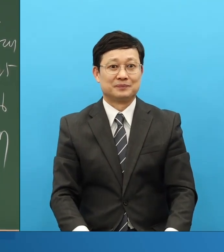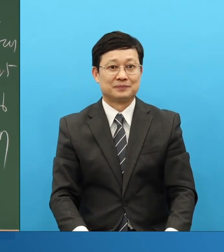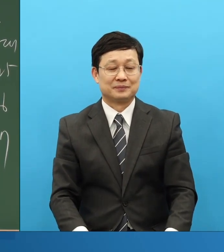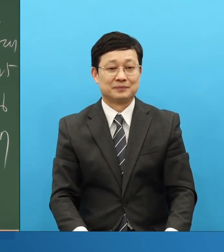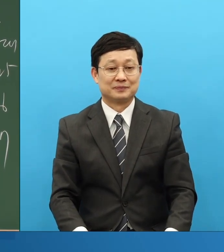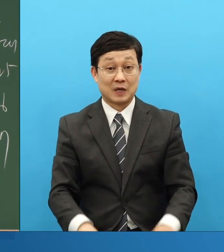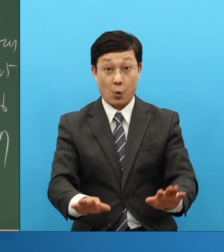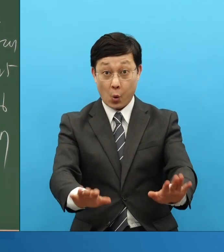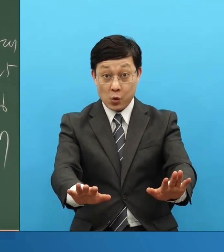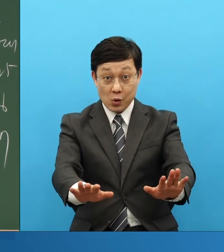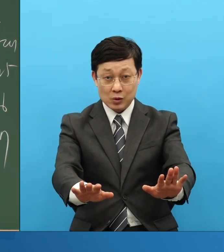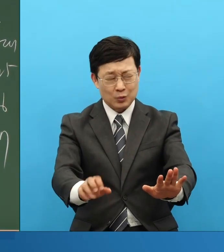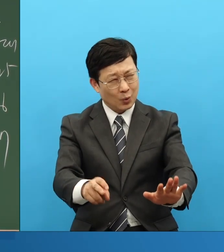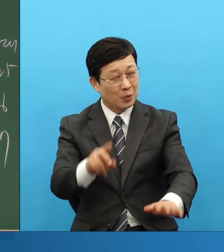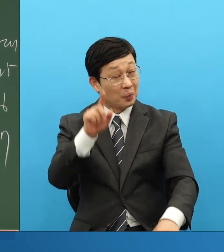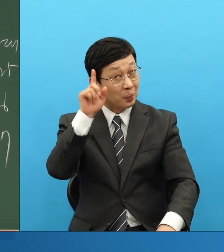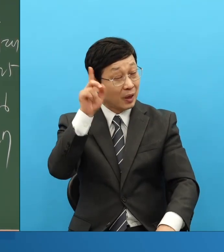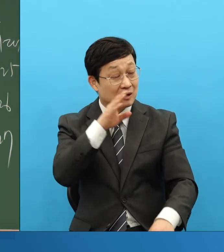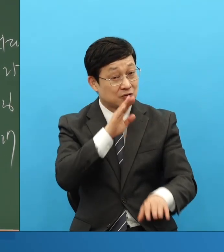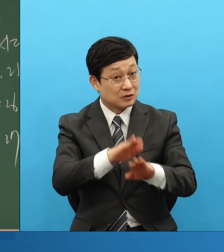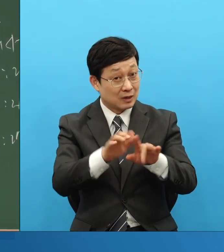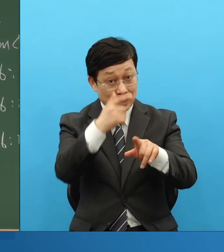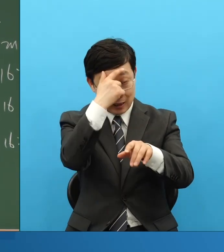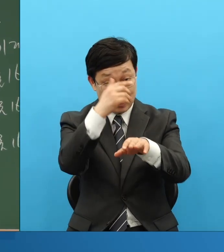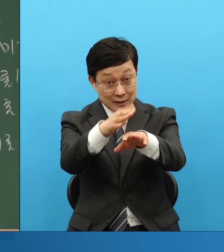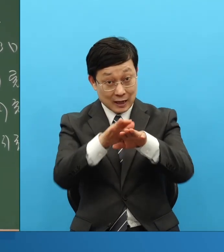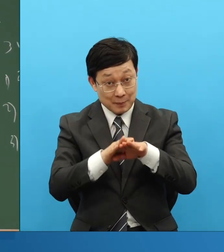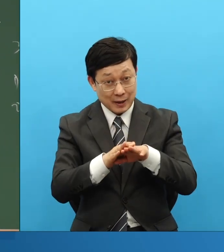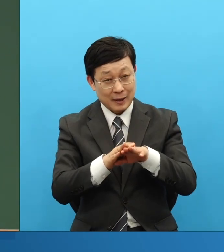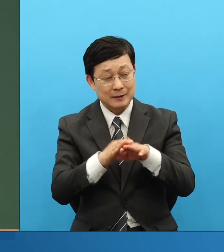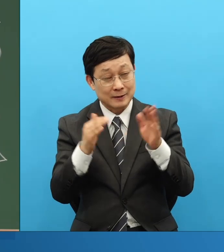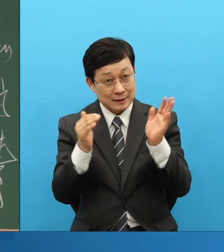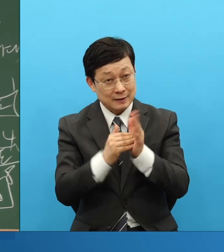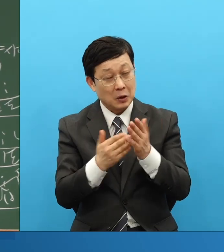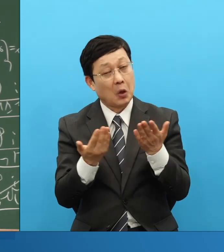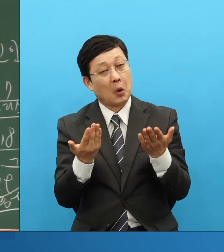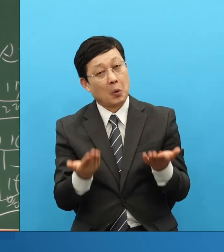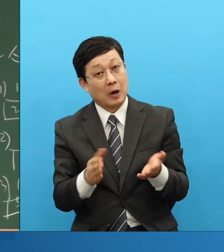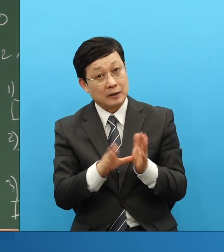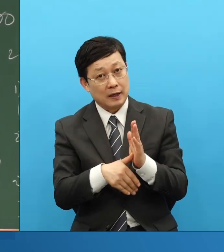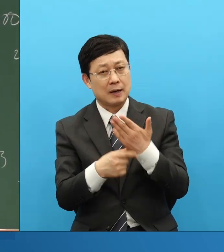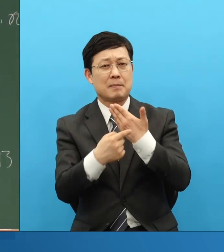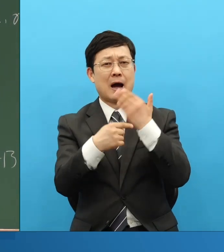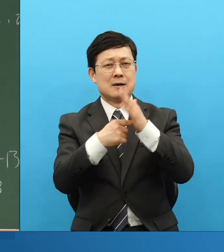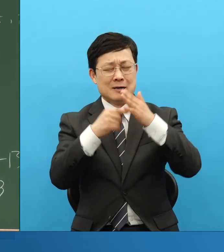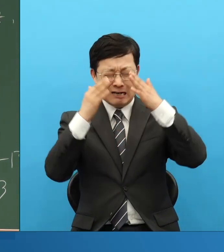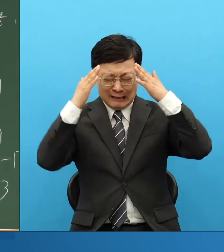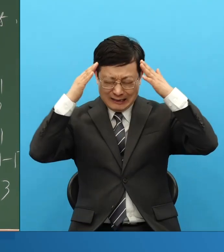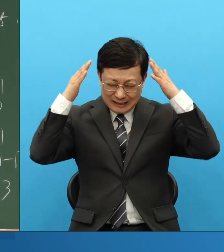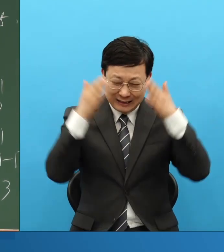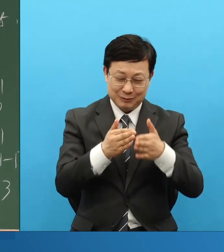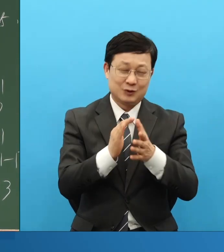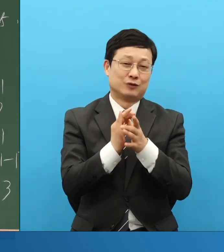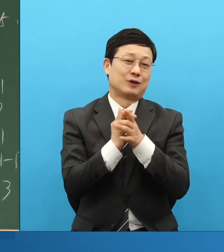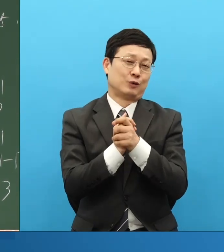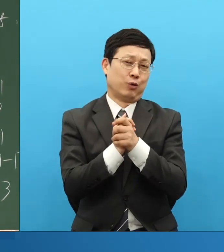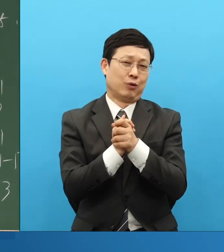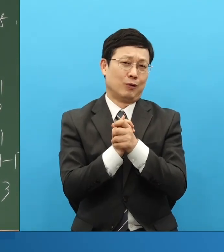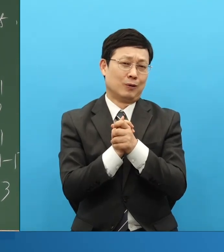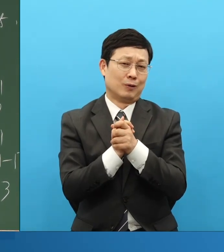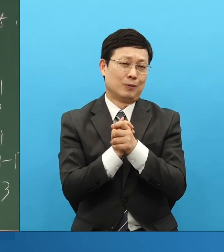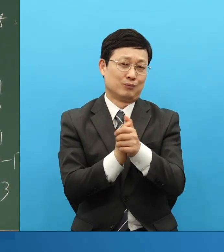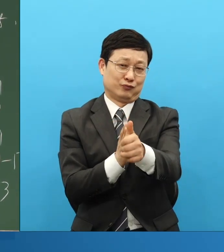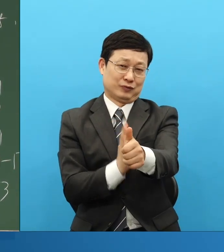내일 주일날 여러분이 예배할 때나 중간에 쉴 때 있죠? 집중기도 해야 돼요. And today and tomorrow when you worship, when you take a break, you really